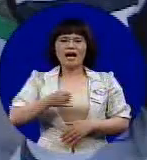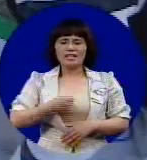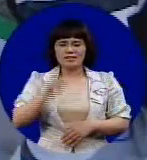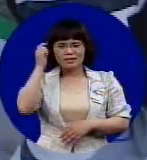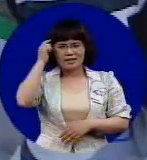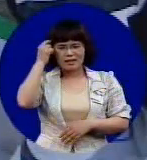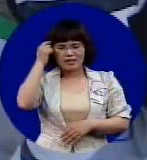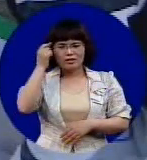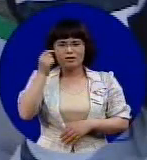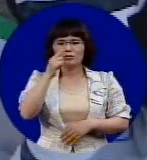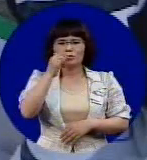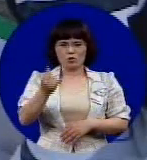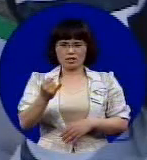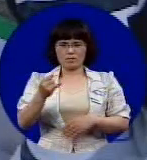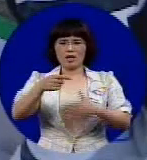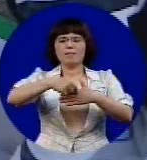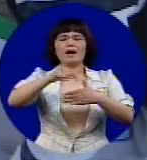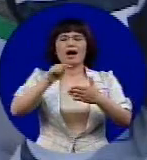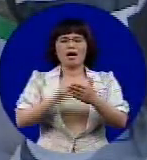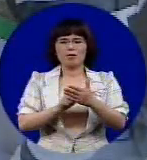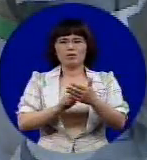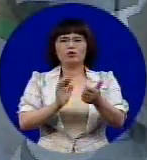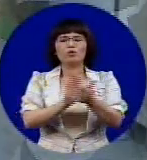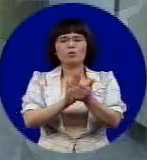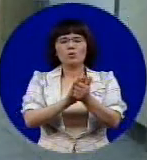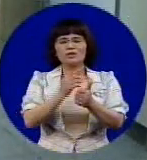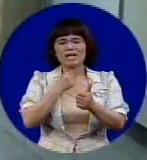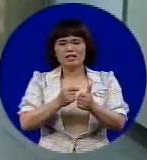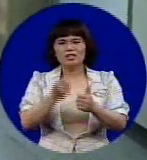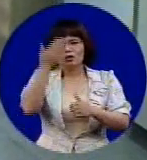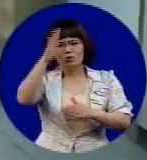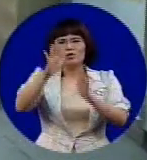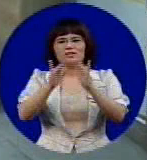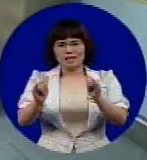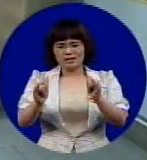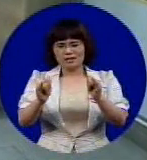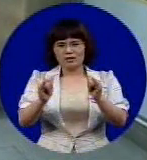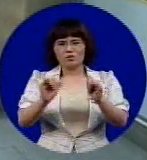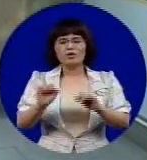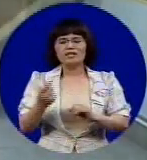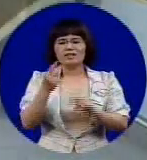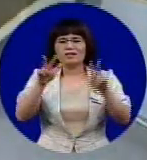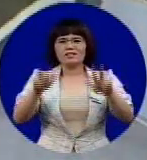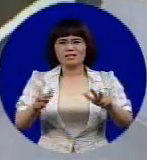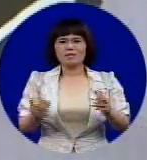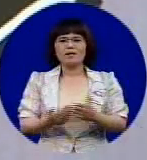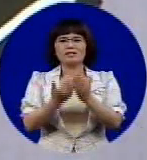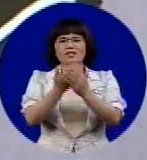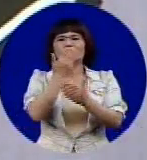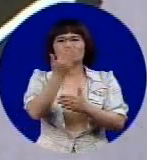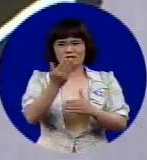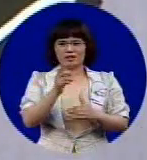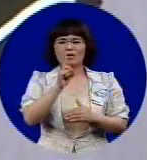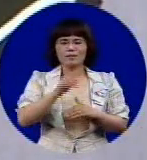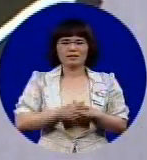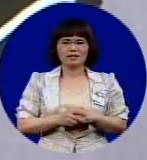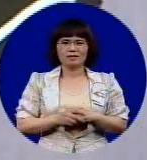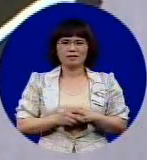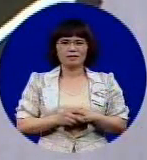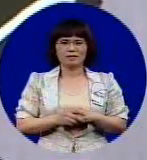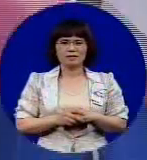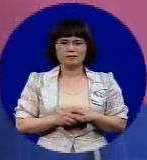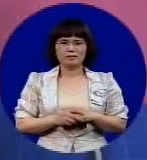아이를 생각하는 부모님들의 힘과 그 마음을 응원하는 여러 후원자들의 도움으로 지금 이 자리에 올 수 있었다고 합니다.